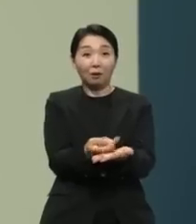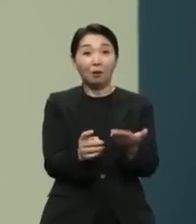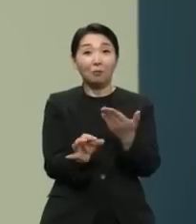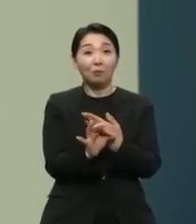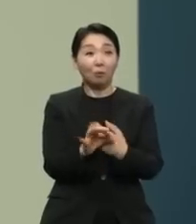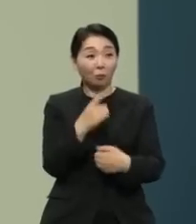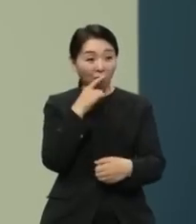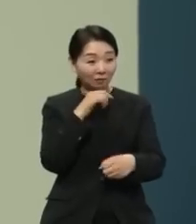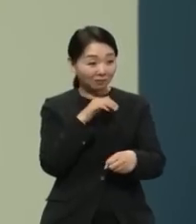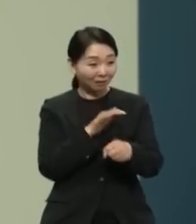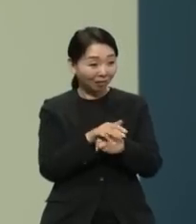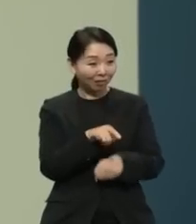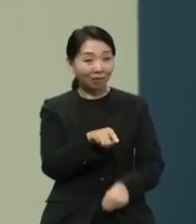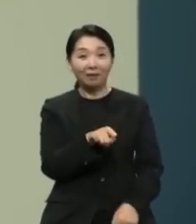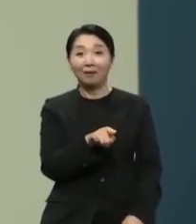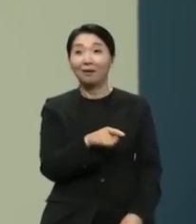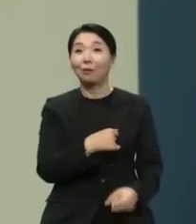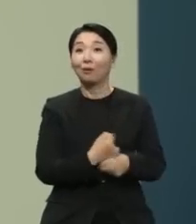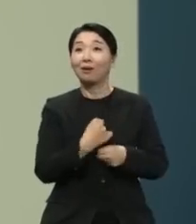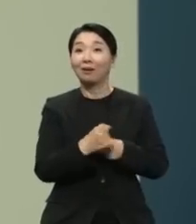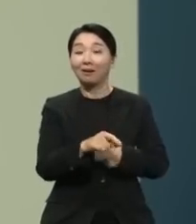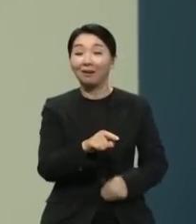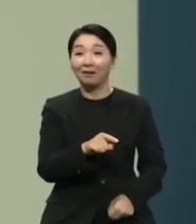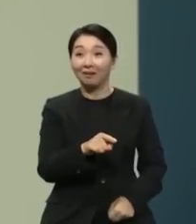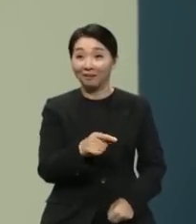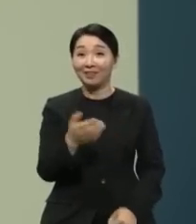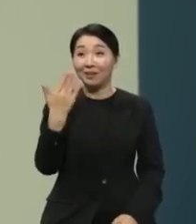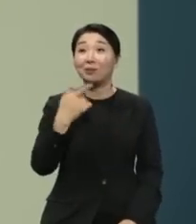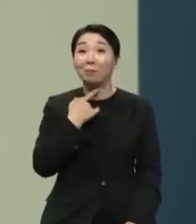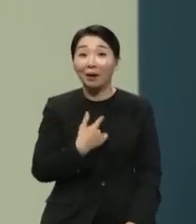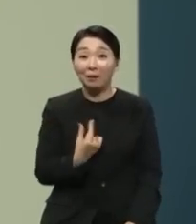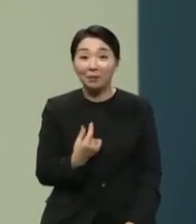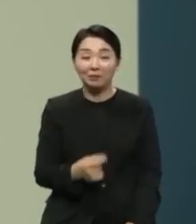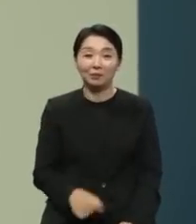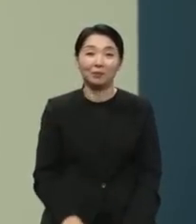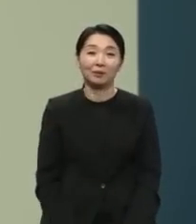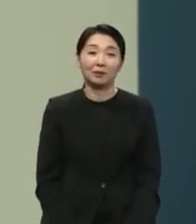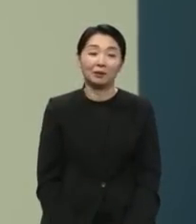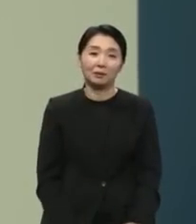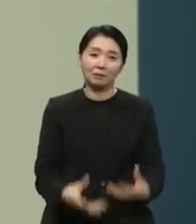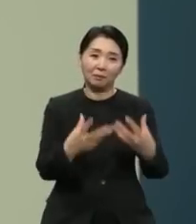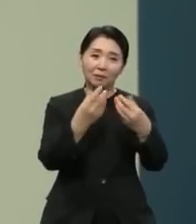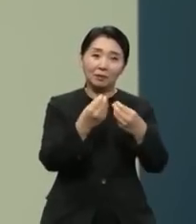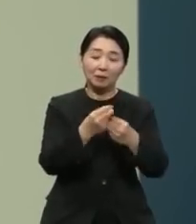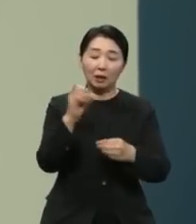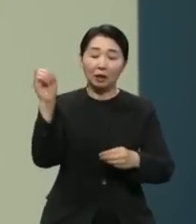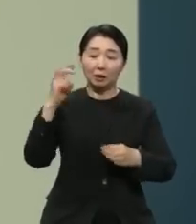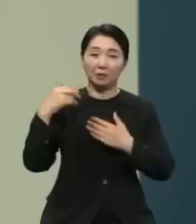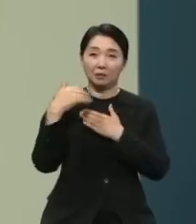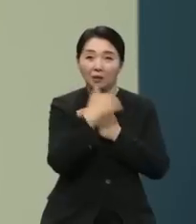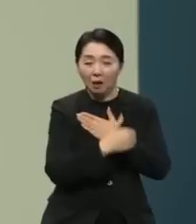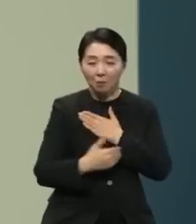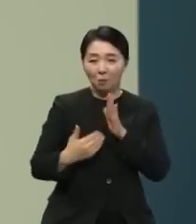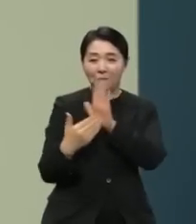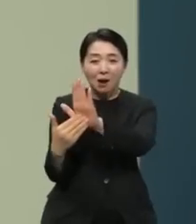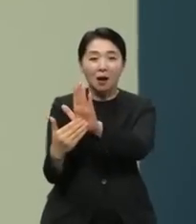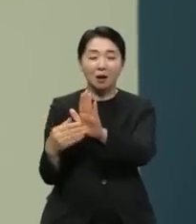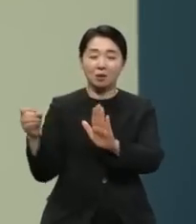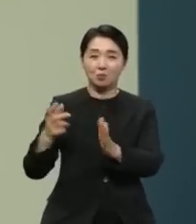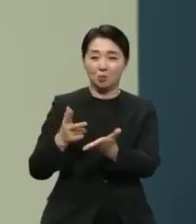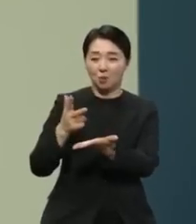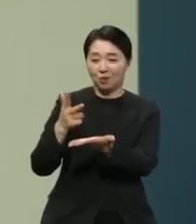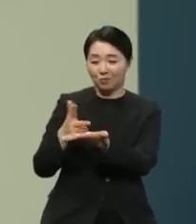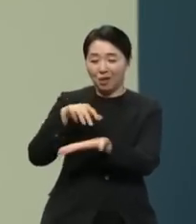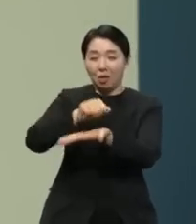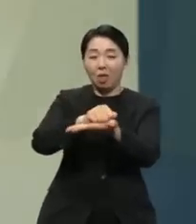굉장히 황당할 것 같다는 생각이 들어요 그런 사례가 있었죠 지금 여러 가지 사례들에서 갑자기 사람이 몸으로 그냥 막는다던가 주차의